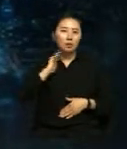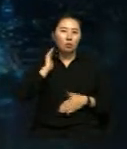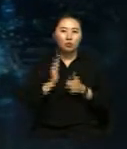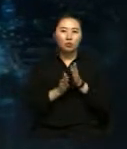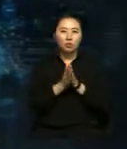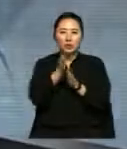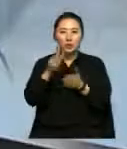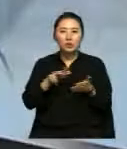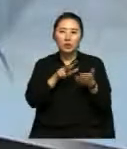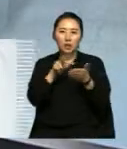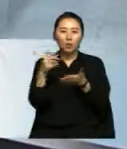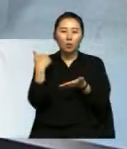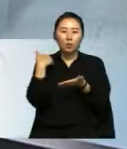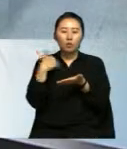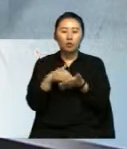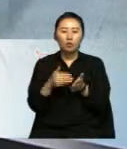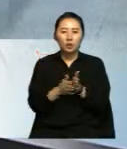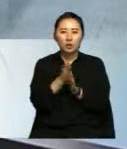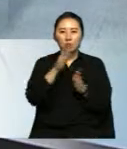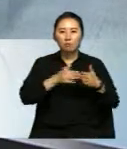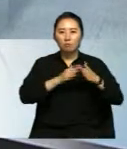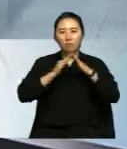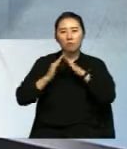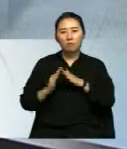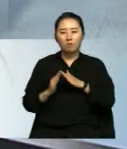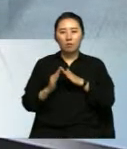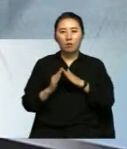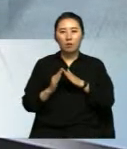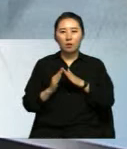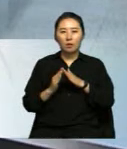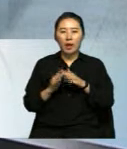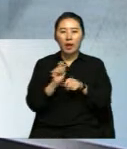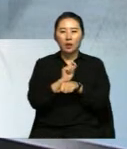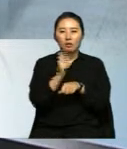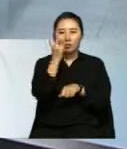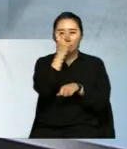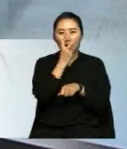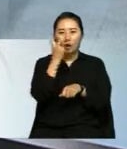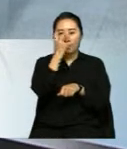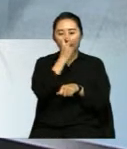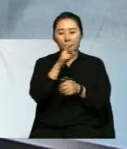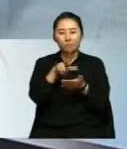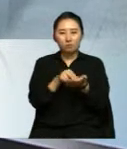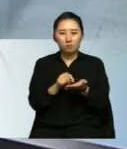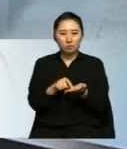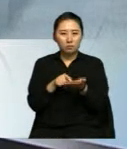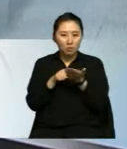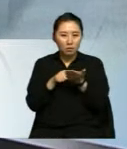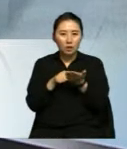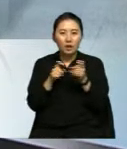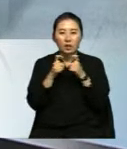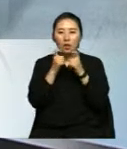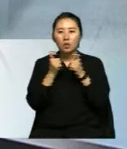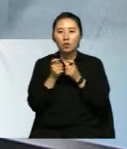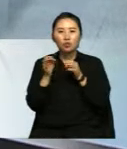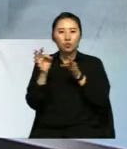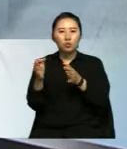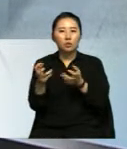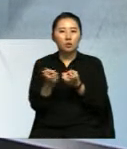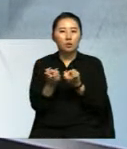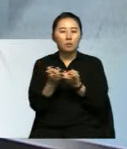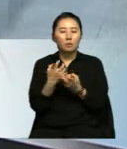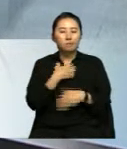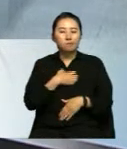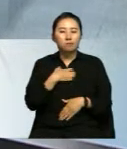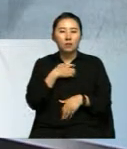의정부시 자원회수시설 이전 건립이 행정사무감사 도마 위에 올랐습니다. 민간 투자 방식에 대한 우려와 함께